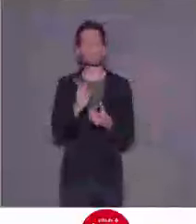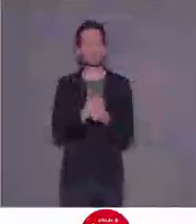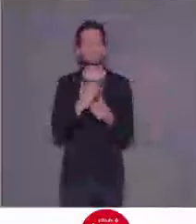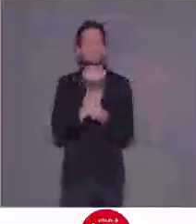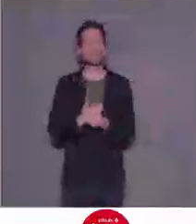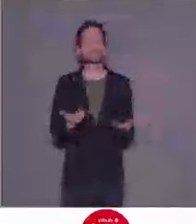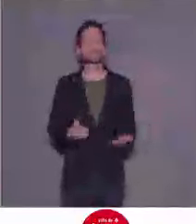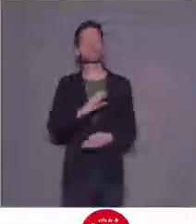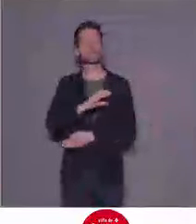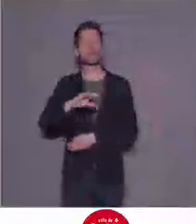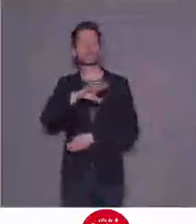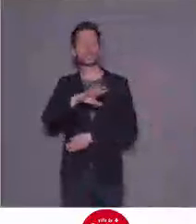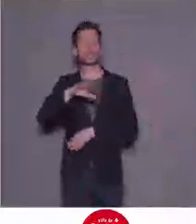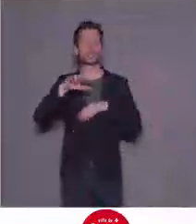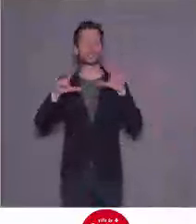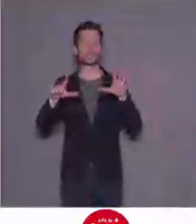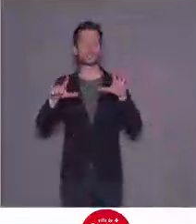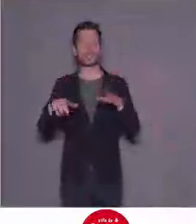157, Madame Duhamel.